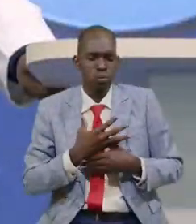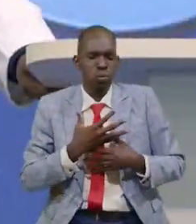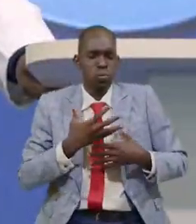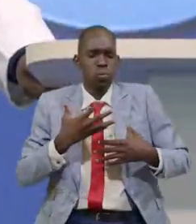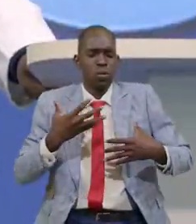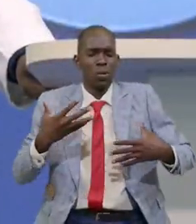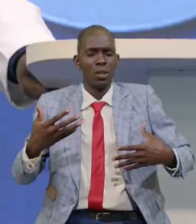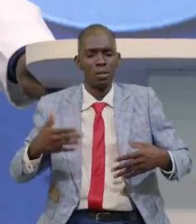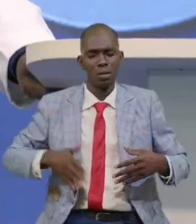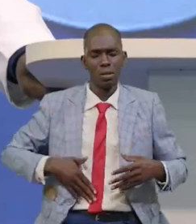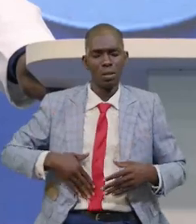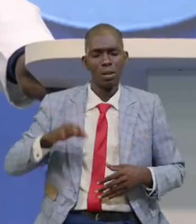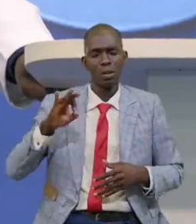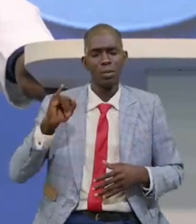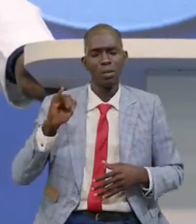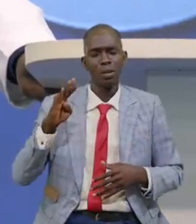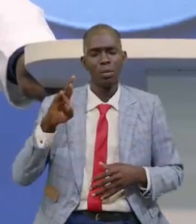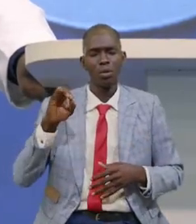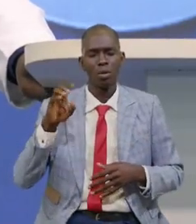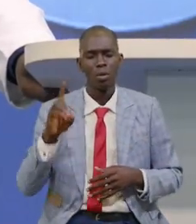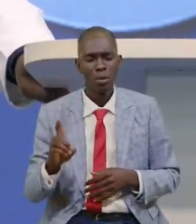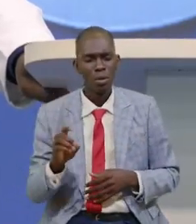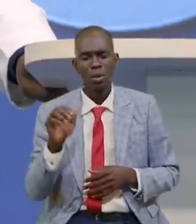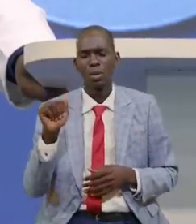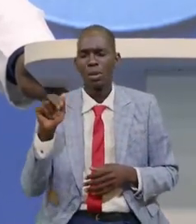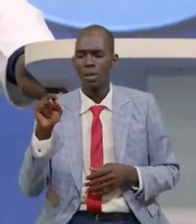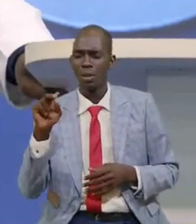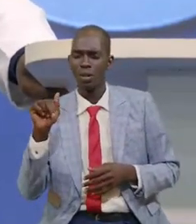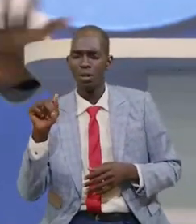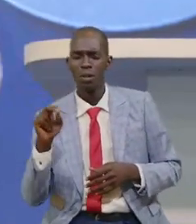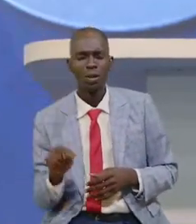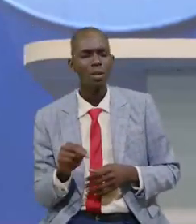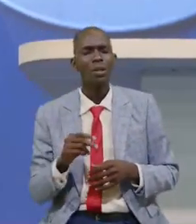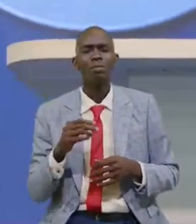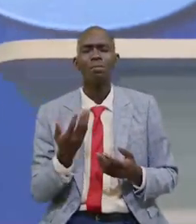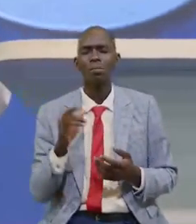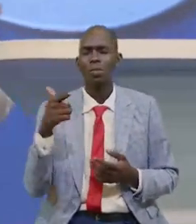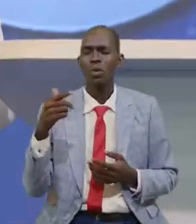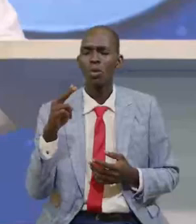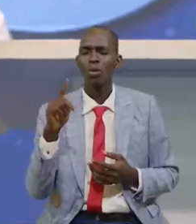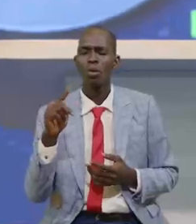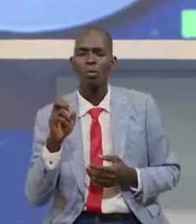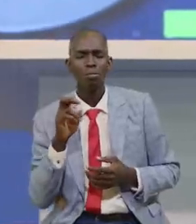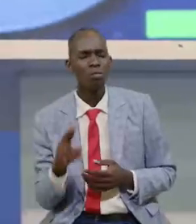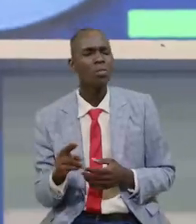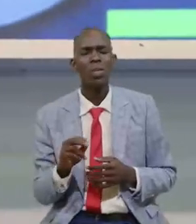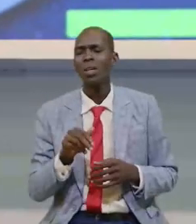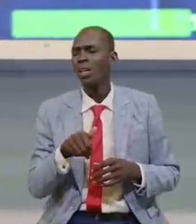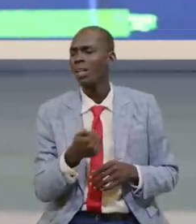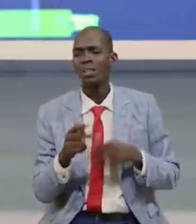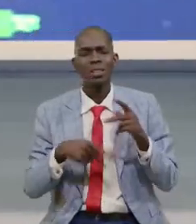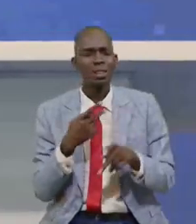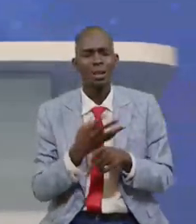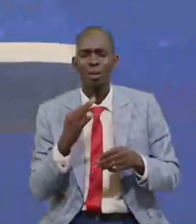L'enflement, le fibrome, l'hernie, le goitre, l'éléphantiasis, et quel que soit